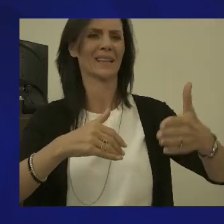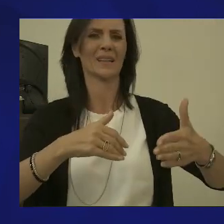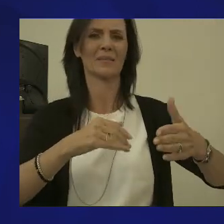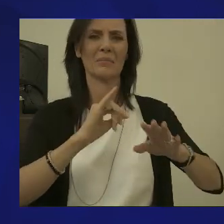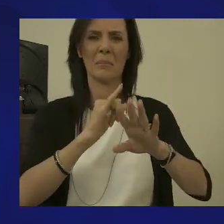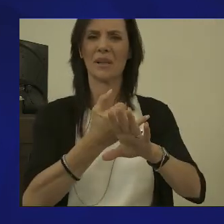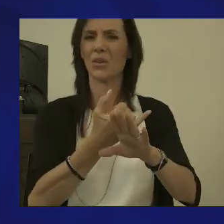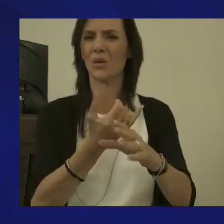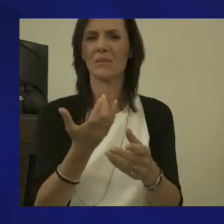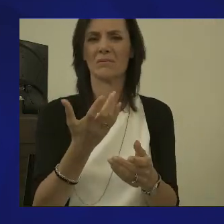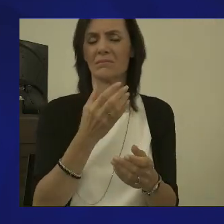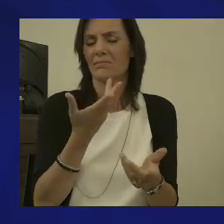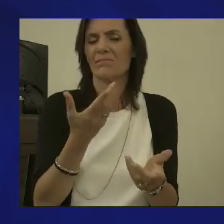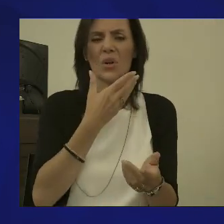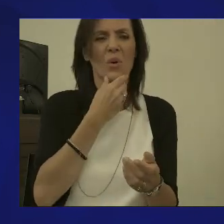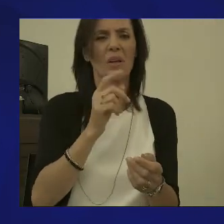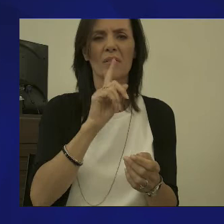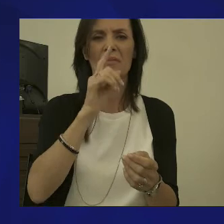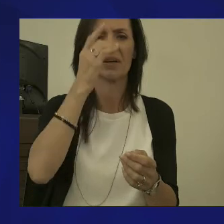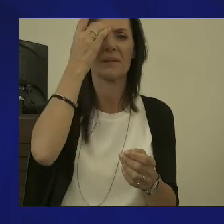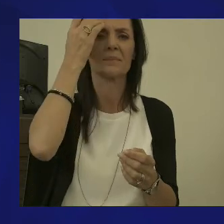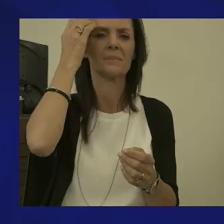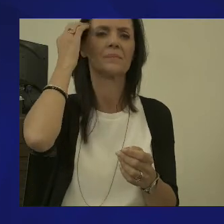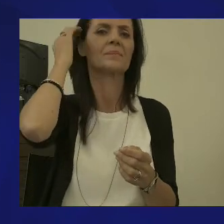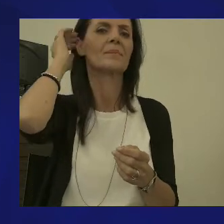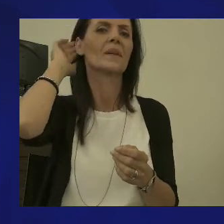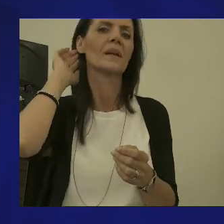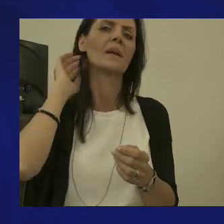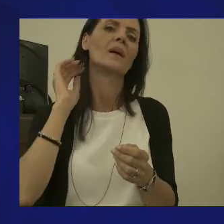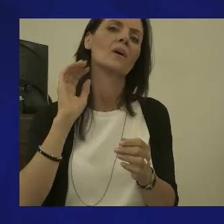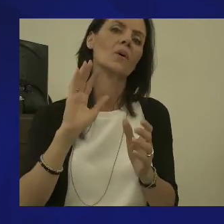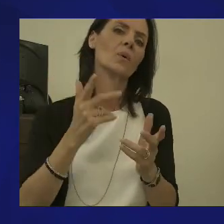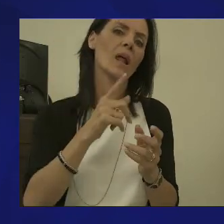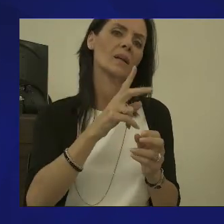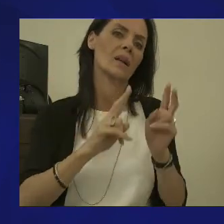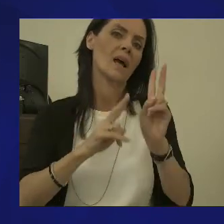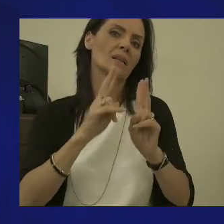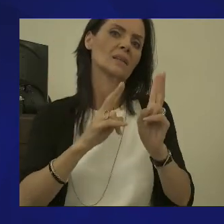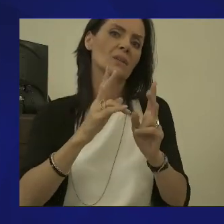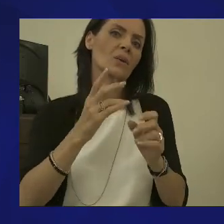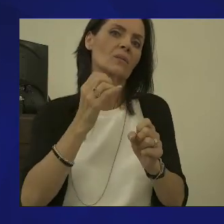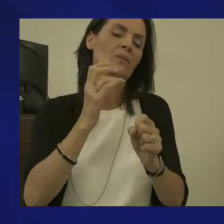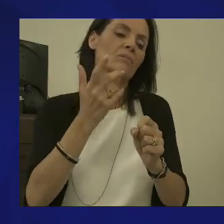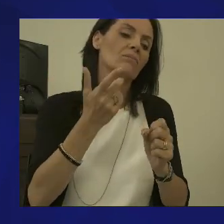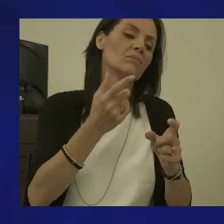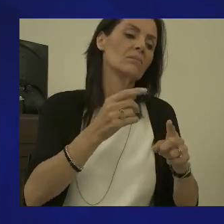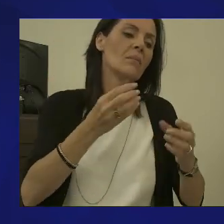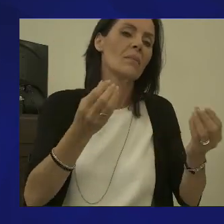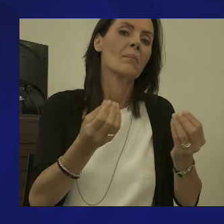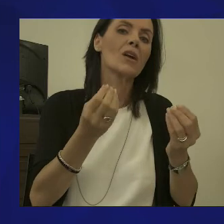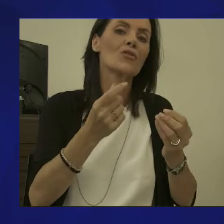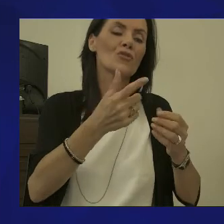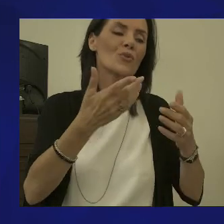ראינו אמירות מבחינת תוכנית גננית, אם אולי לייצר איזה שהן טרסות או כל